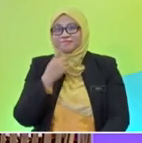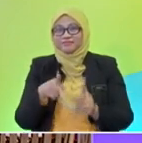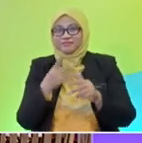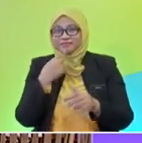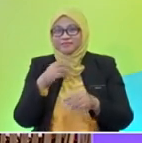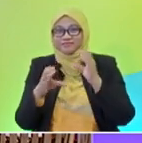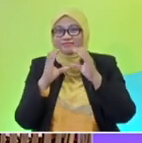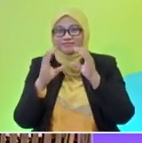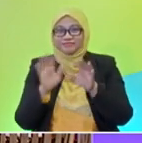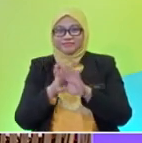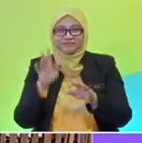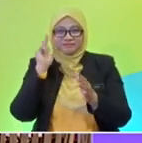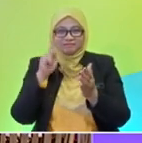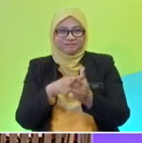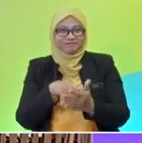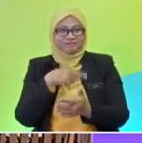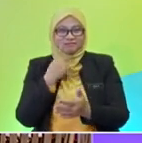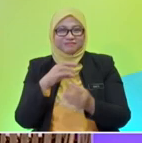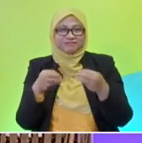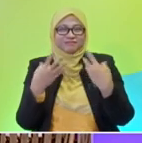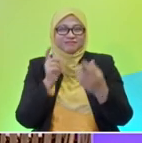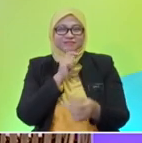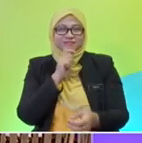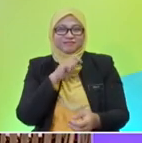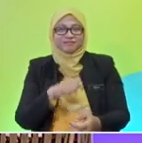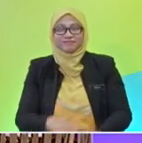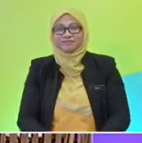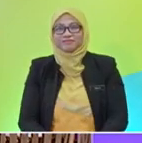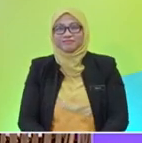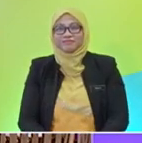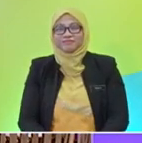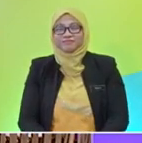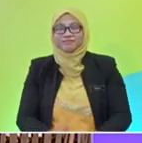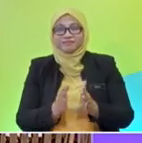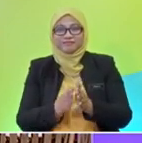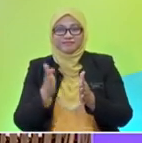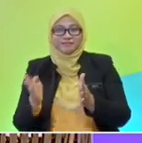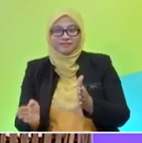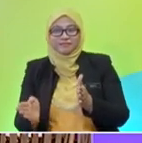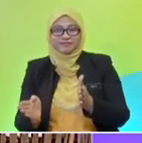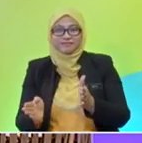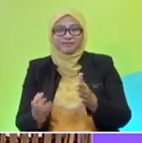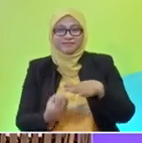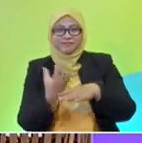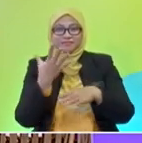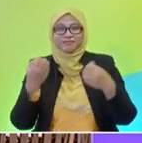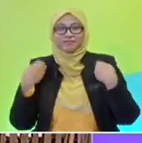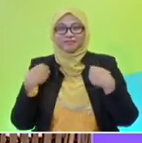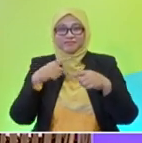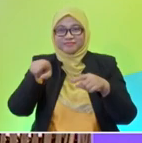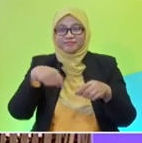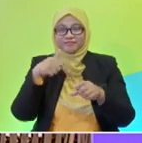bercakap dalam kelas tu, jangan percayalah. Macam banyak bohongnya, ya. Okey, tepi semak ada perigi. Orang